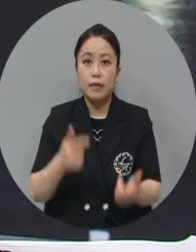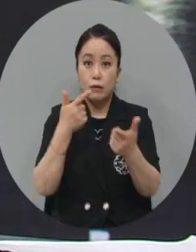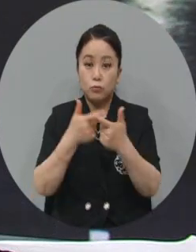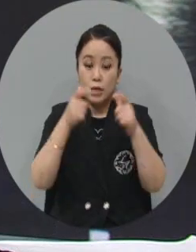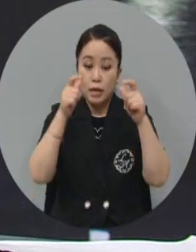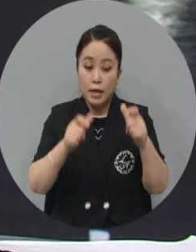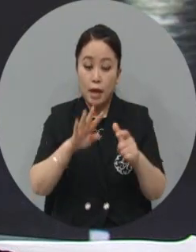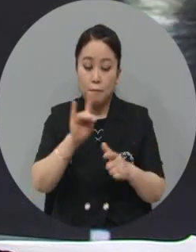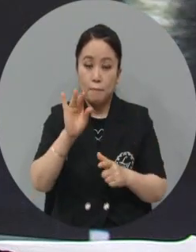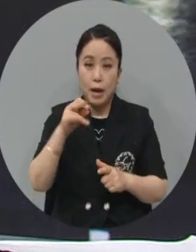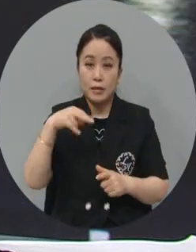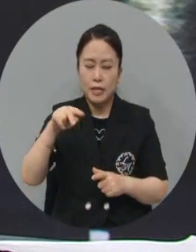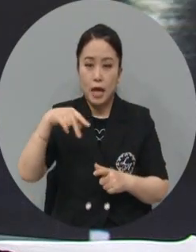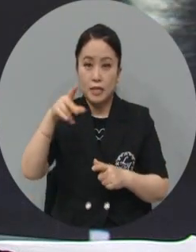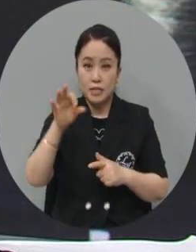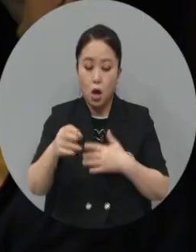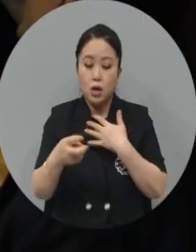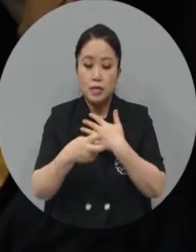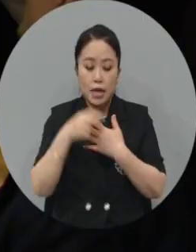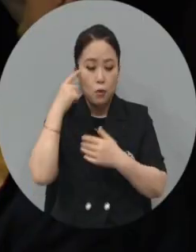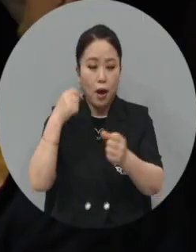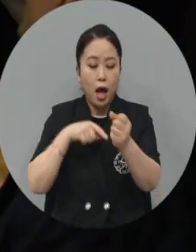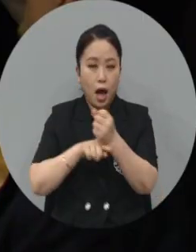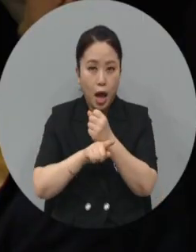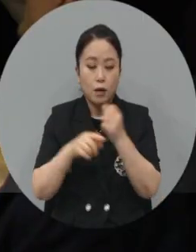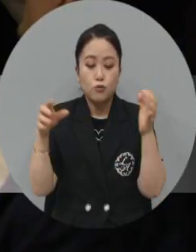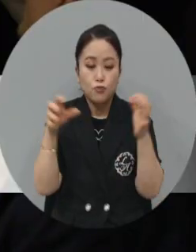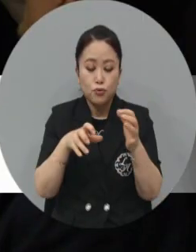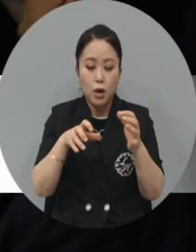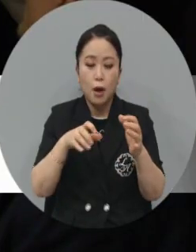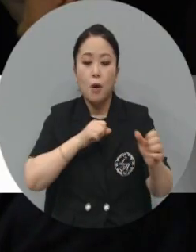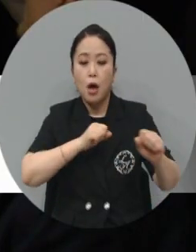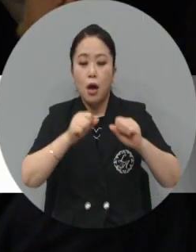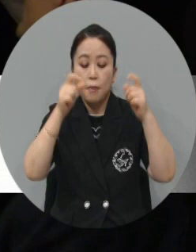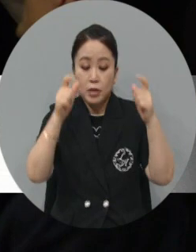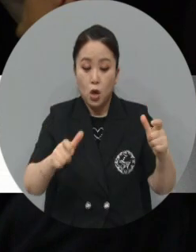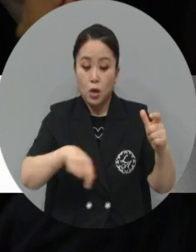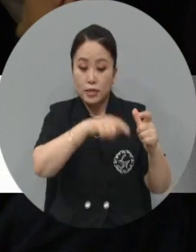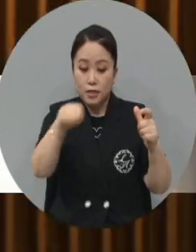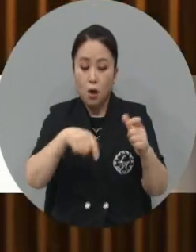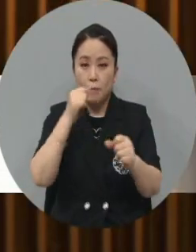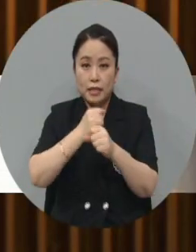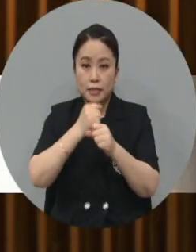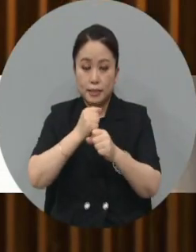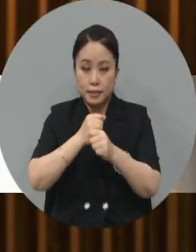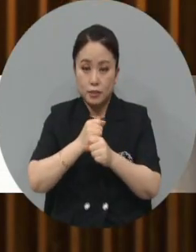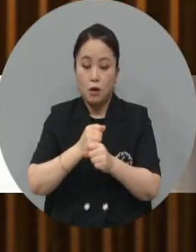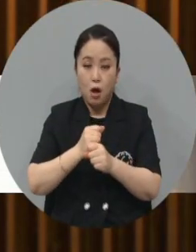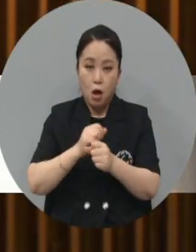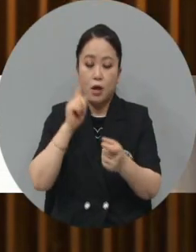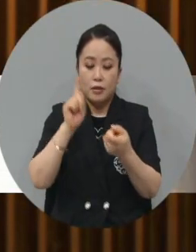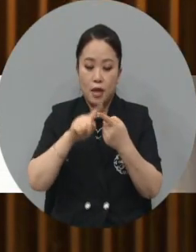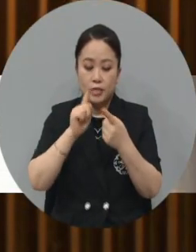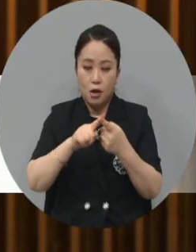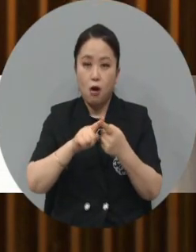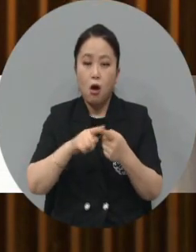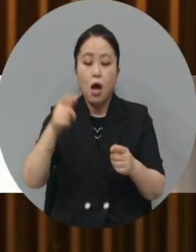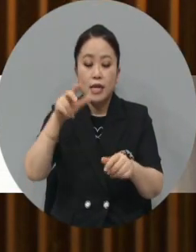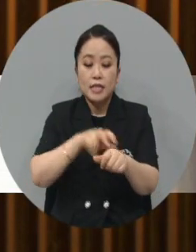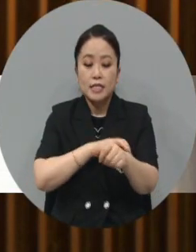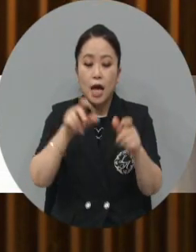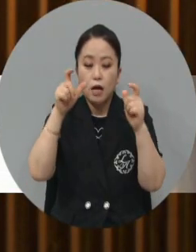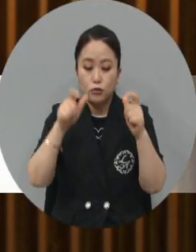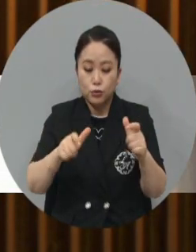부산의 방사선 의과학 융합 클러스터 활성화 대책을 모색하는 포럼이 오늘 오전 기장군 아난티 힐튼에서